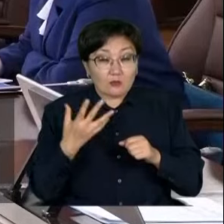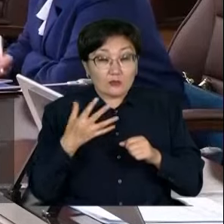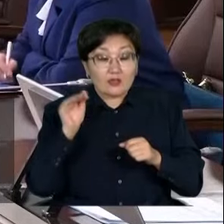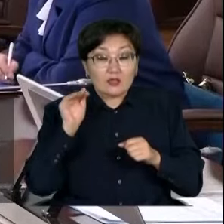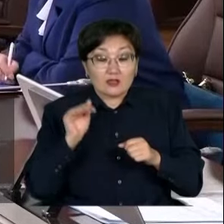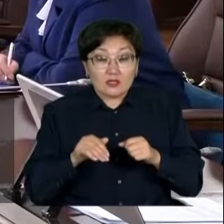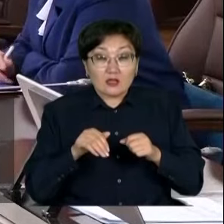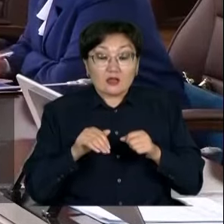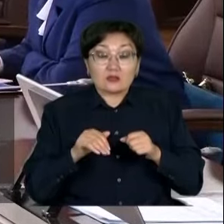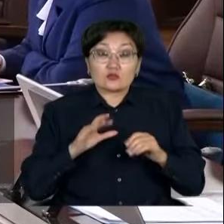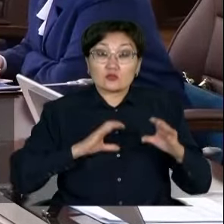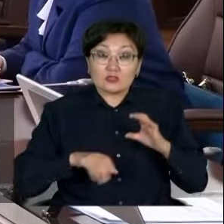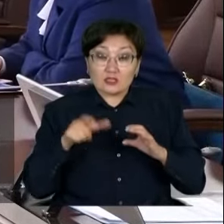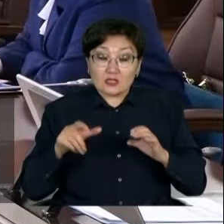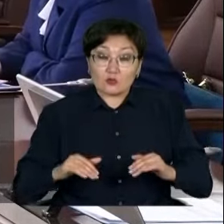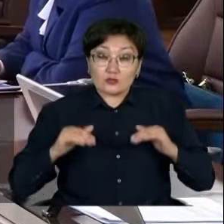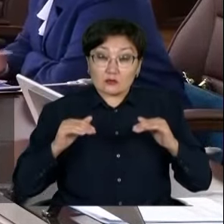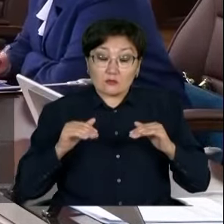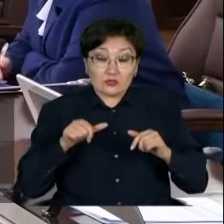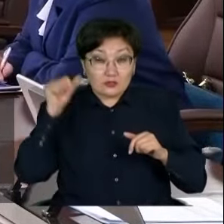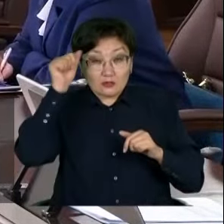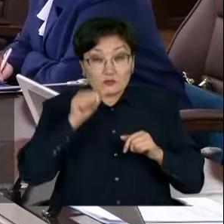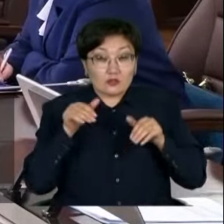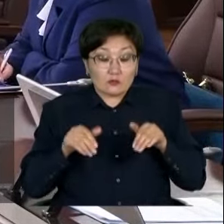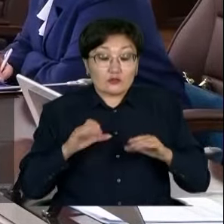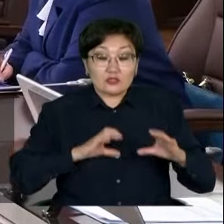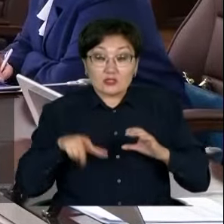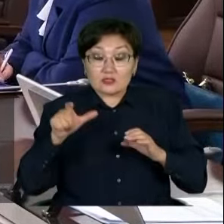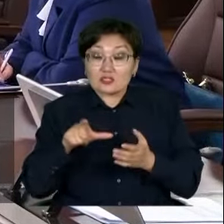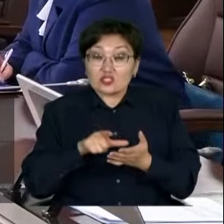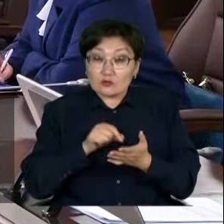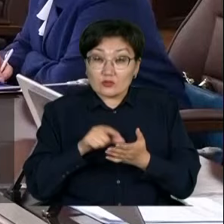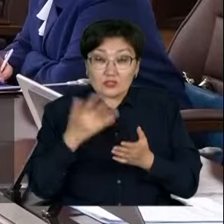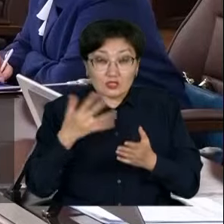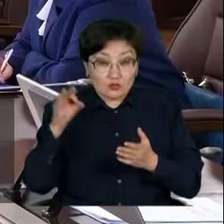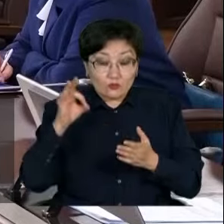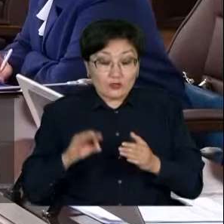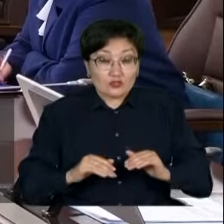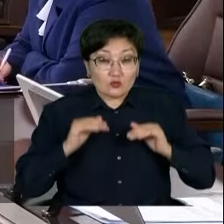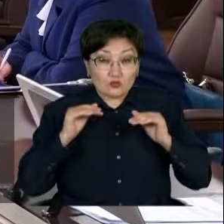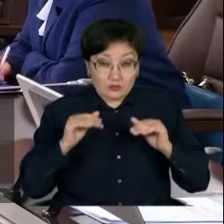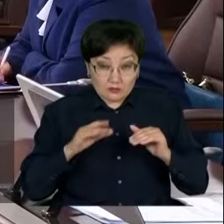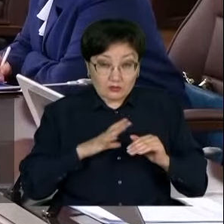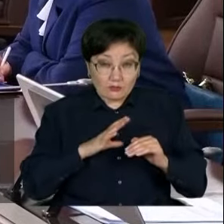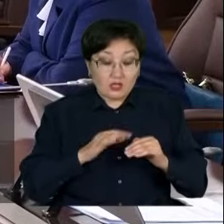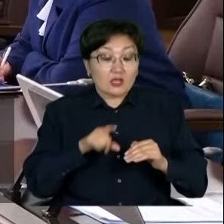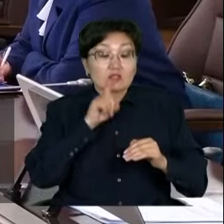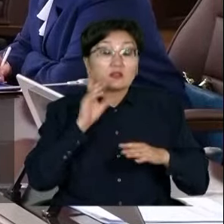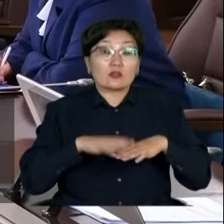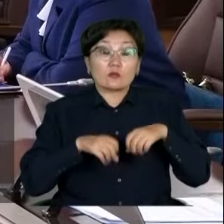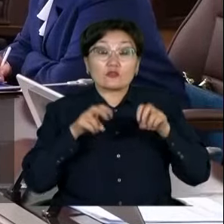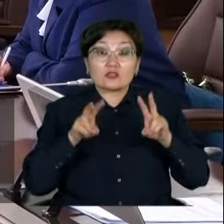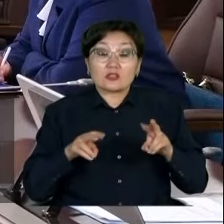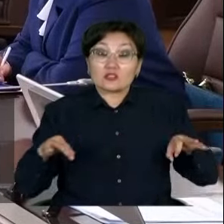дейін жетті. Биыл колледж студенттерінің стипендиялары 50% өсті. Жас маман жобасын